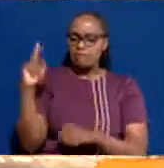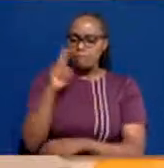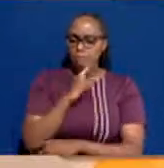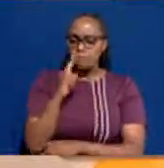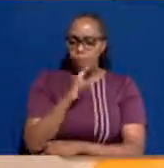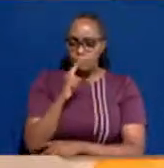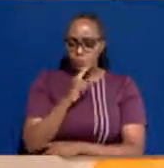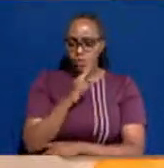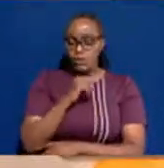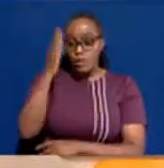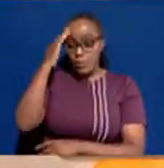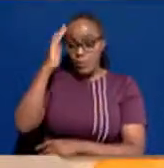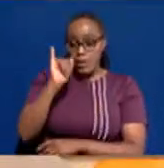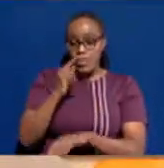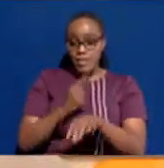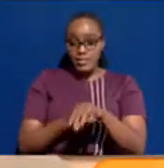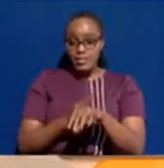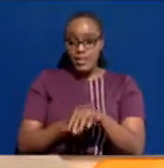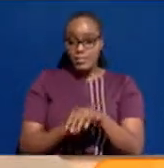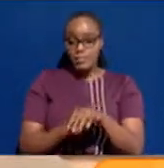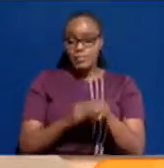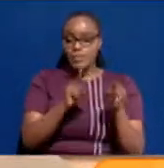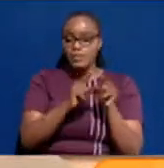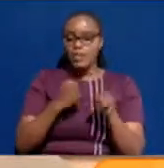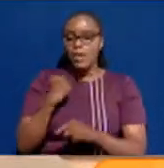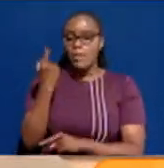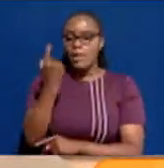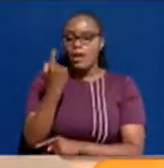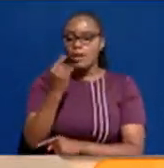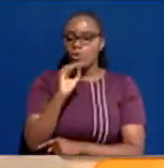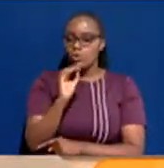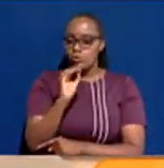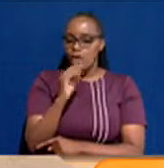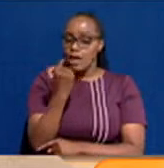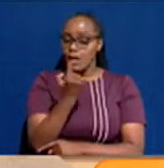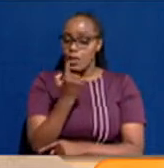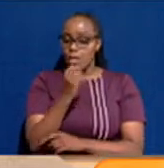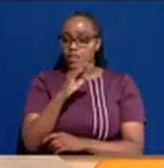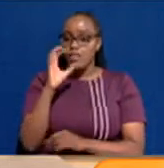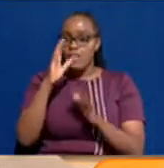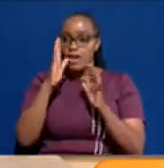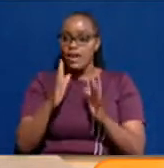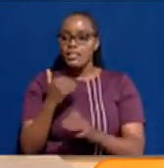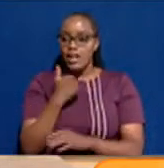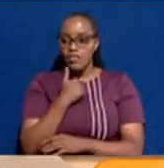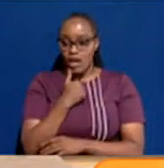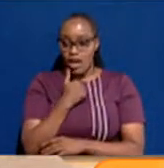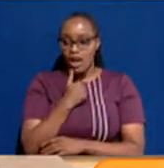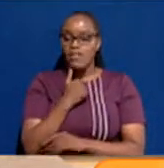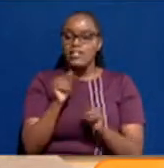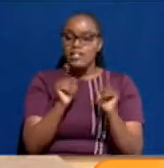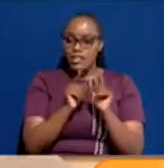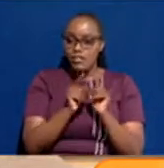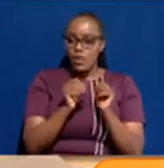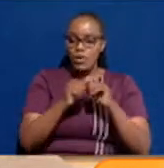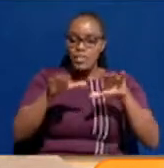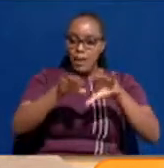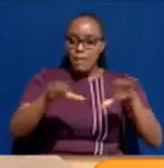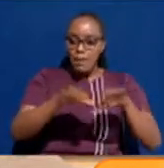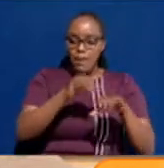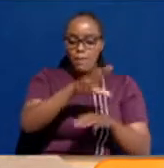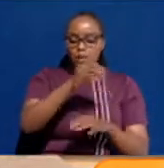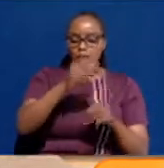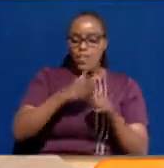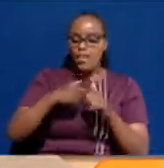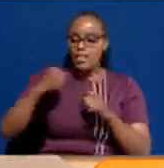very aggressive. Kumbuka ile wakati ni mimi peke yangu nilikuwa hapo, kama ni customer amekuja tunapima naye mbao, anashika ule